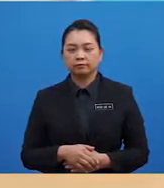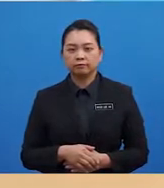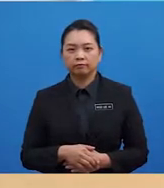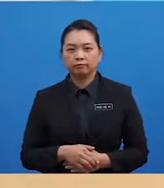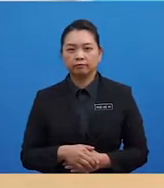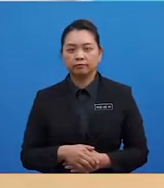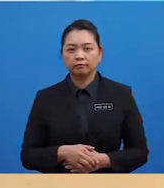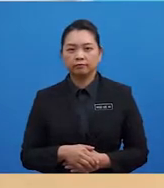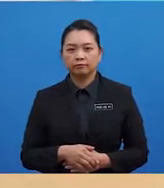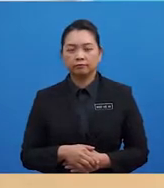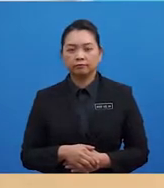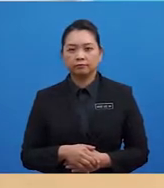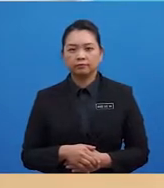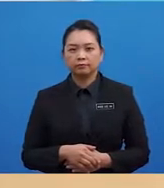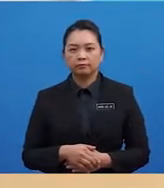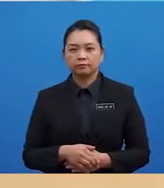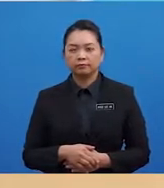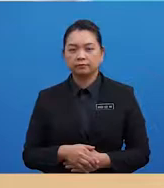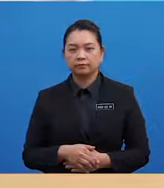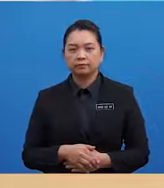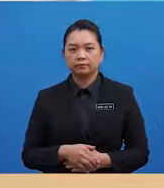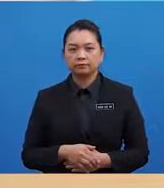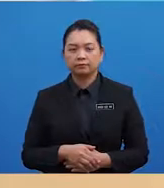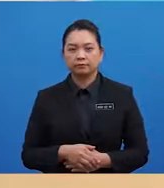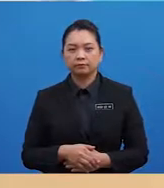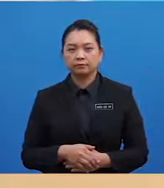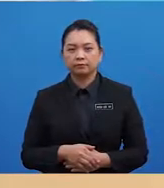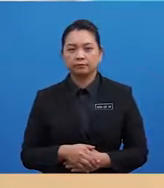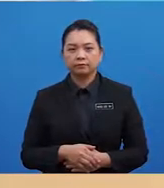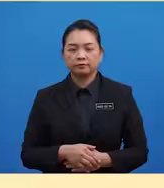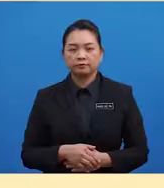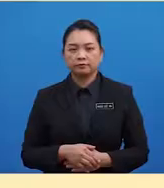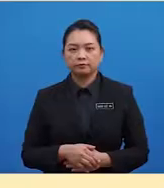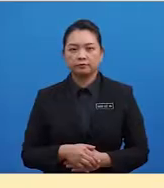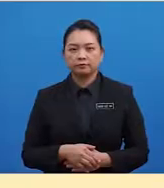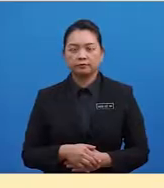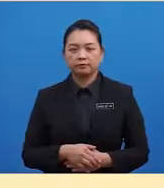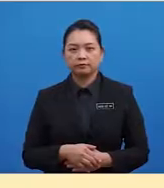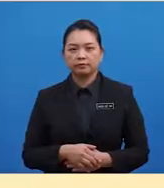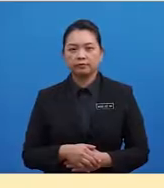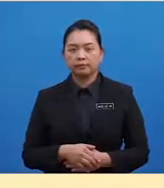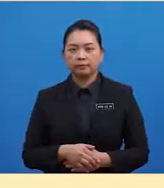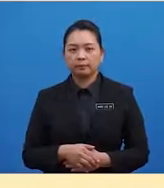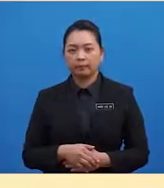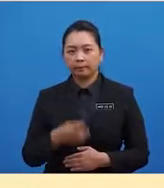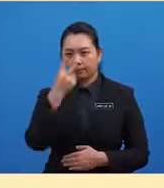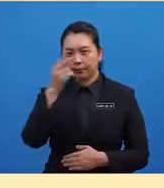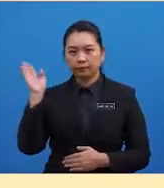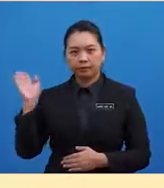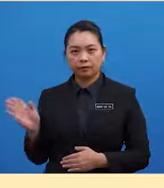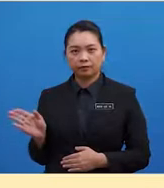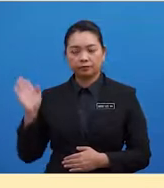Mari kita lihat lebih terperinci setiap poligon dengan contoh-contohnya. Cuba lihat paparan di sebelah